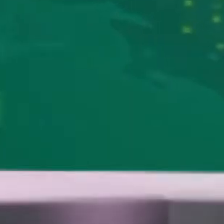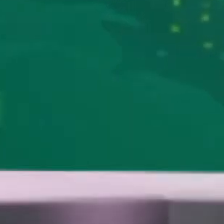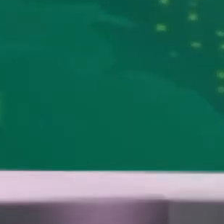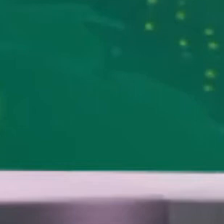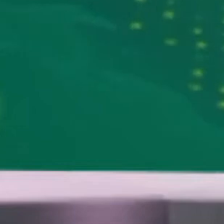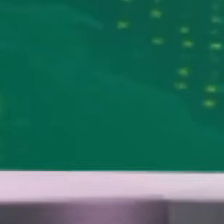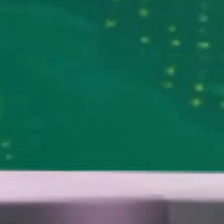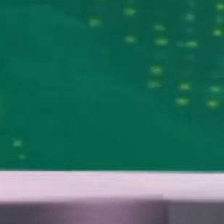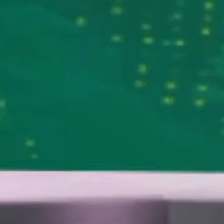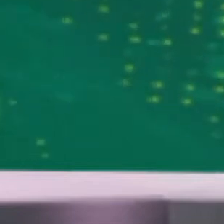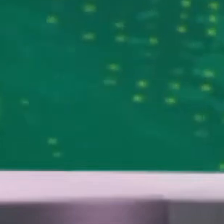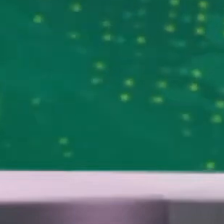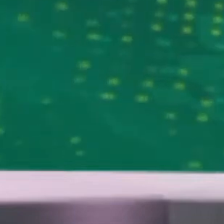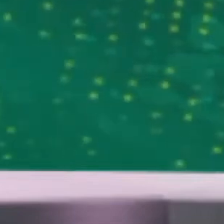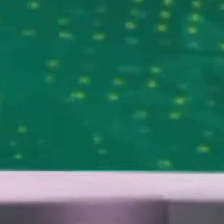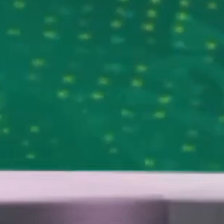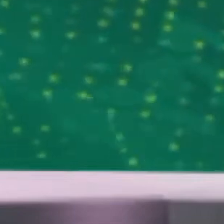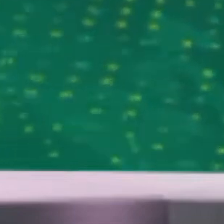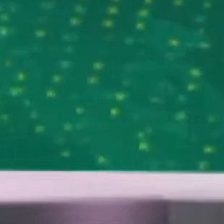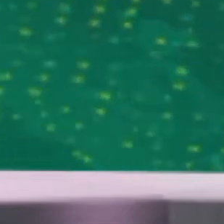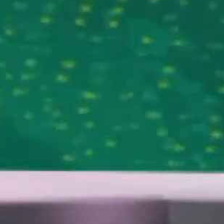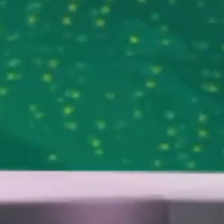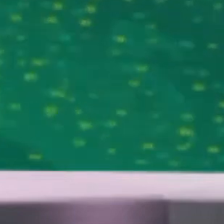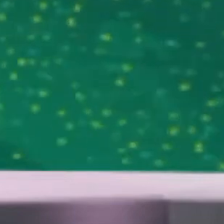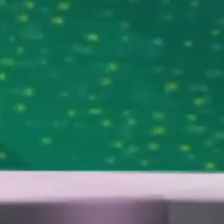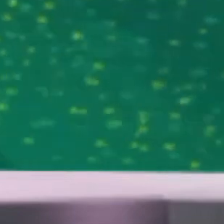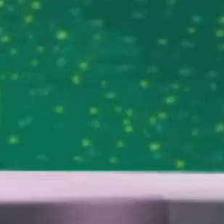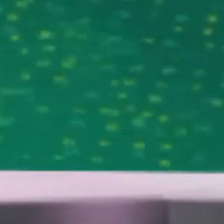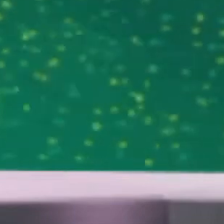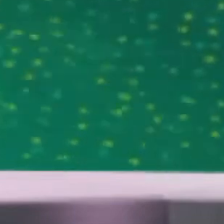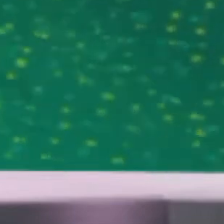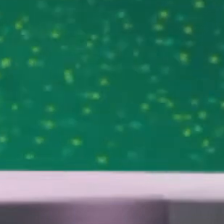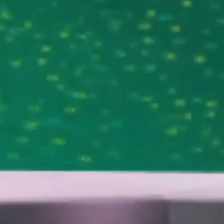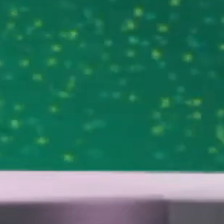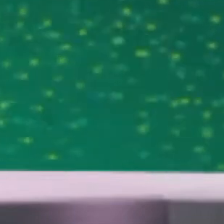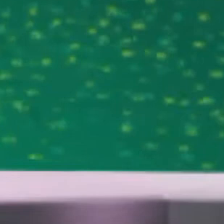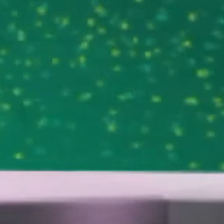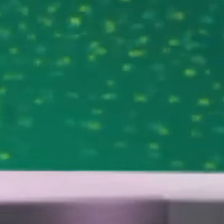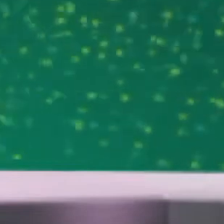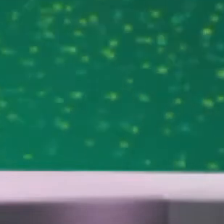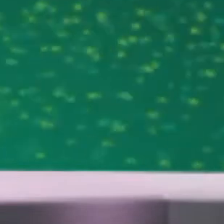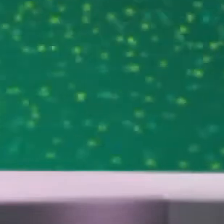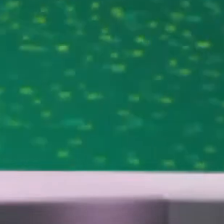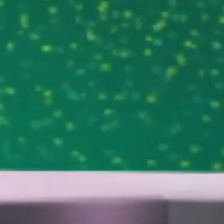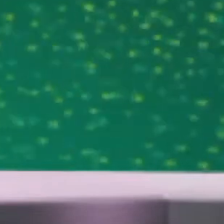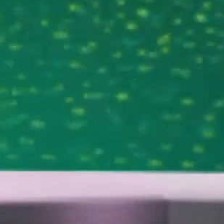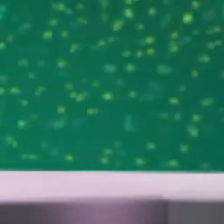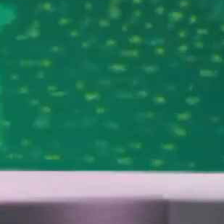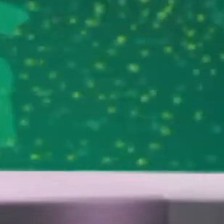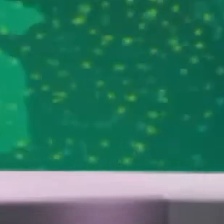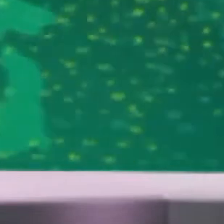Ақштың мемлекеттік хатшысы Майк Помпео Нұрсұлтан Назарбаевқа саулық тіледі. Ол Твиттер желісінде Қазақстанның тұңғыш президенті Нұрсұлтан